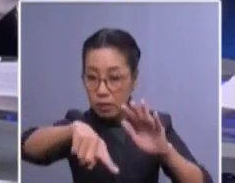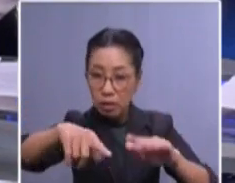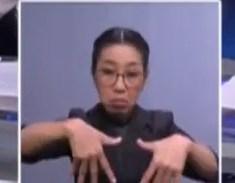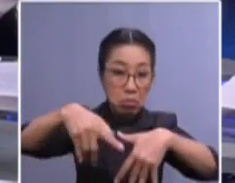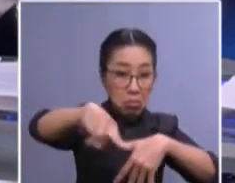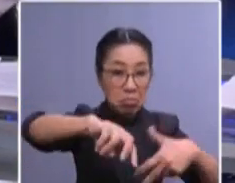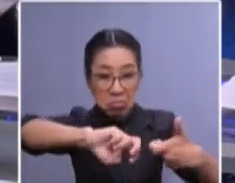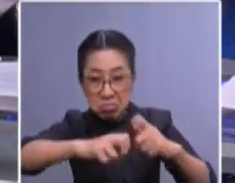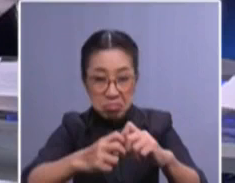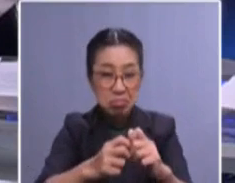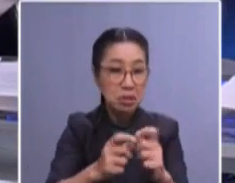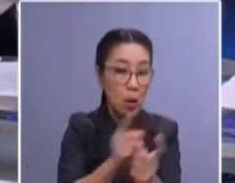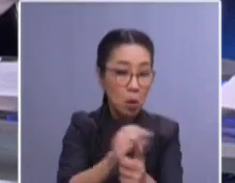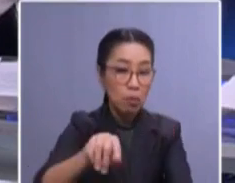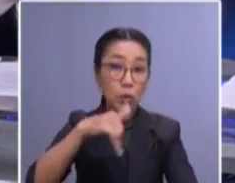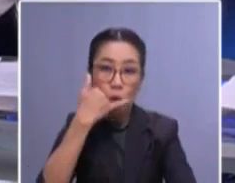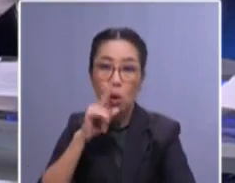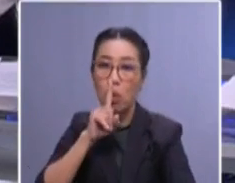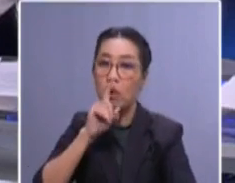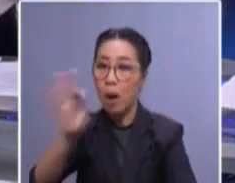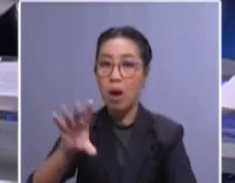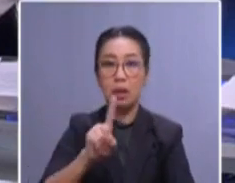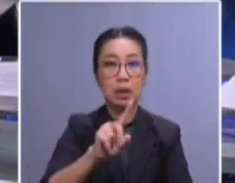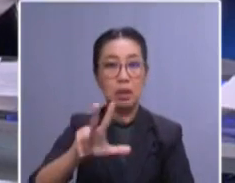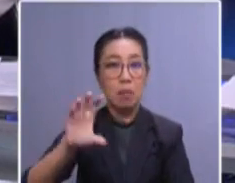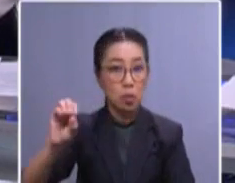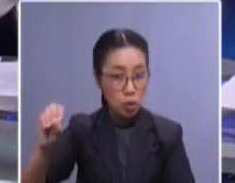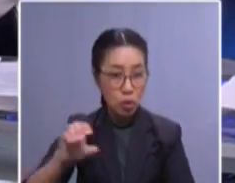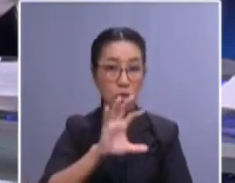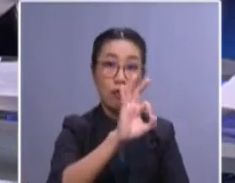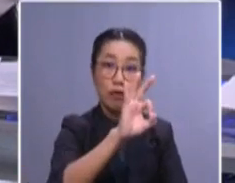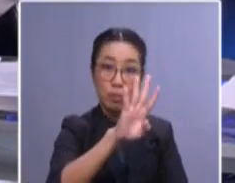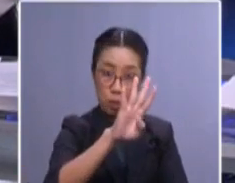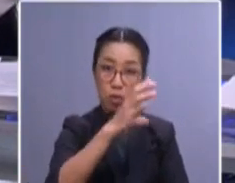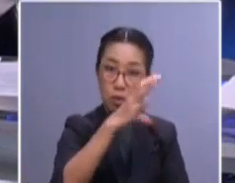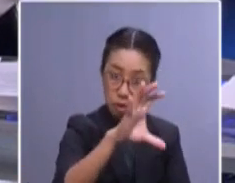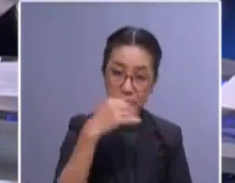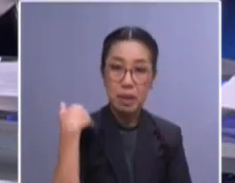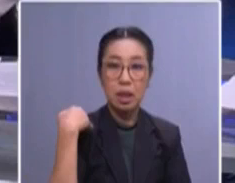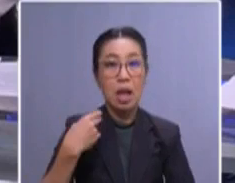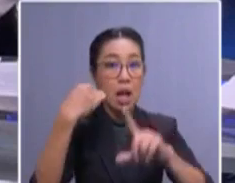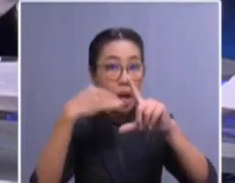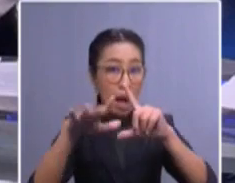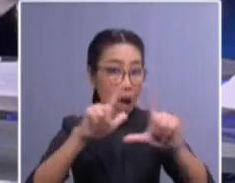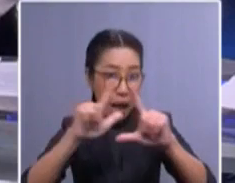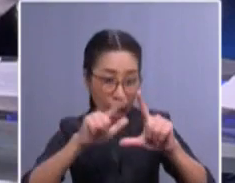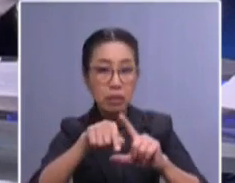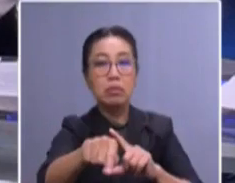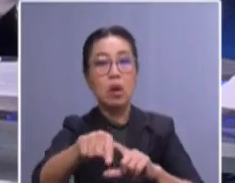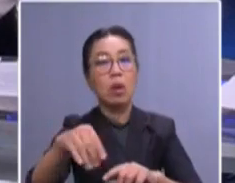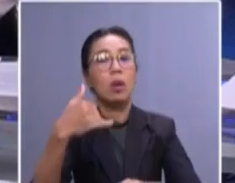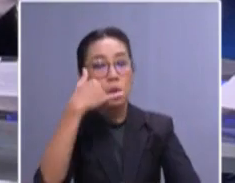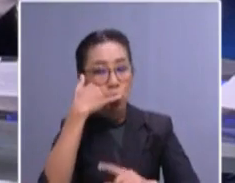หาทางสังคมสายด่วน1300แล้วนะครับแล้วก็ยังมี Facebook และก็ LINE เพื่อให้คนทุกกลุ่มได้รับความช่วยเหลืออย่างรวดเร็วตลอ